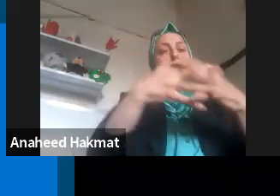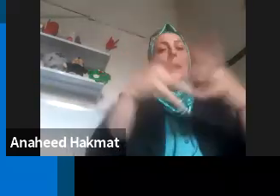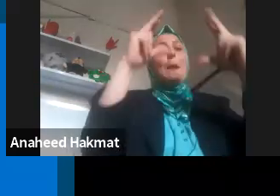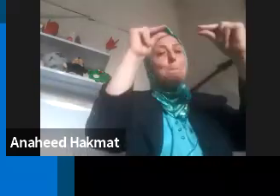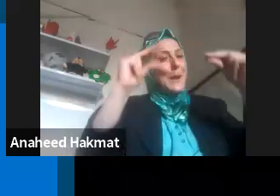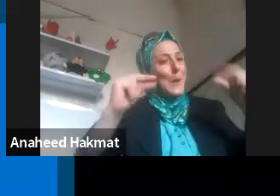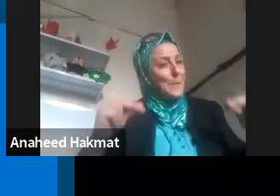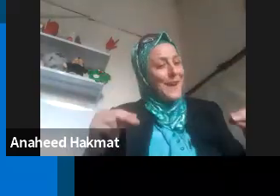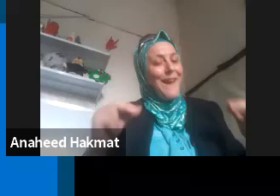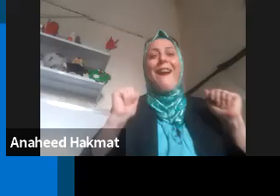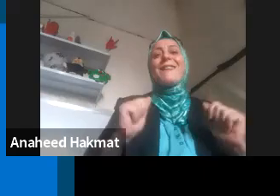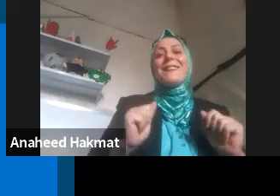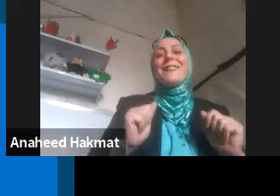نغطي